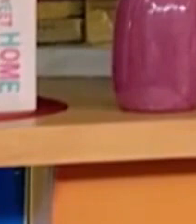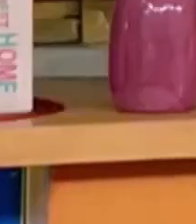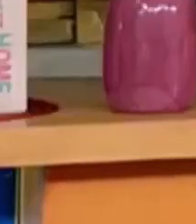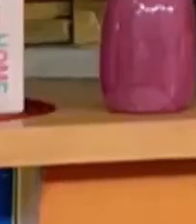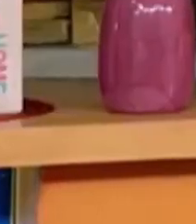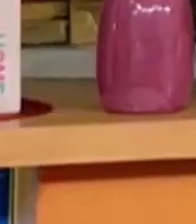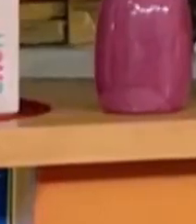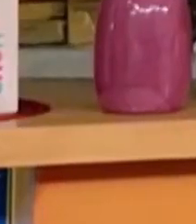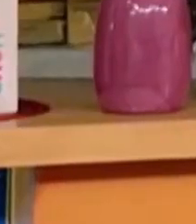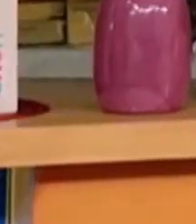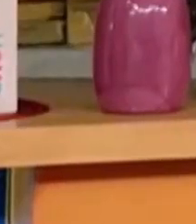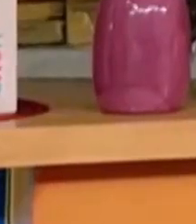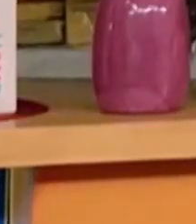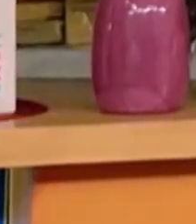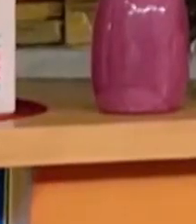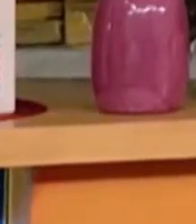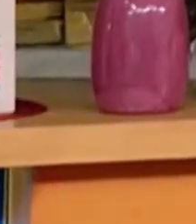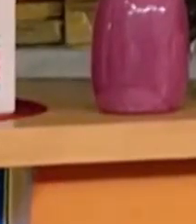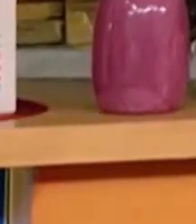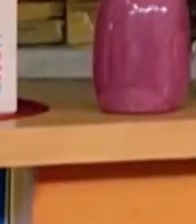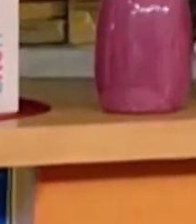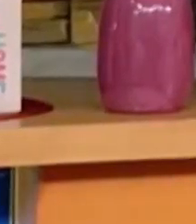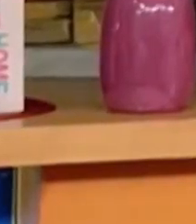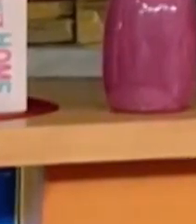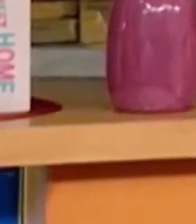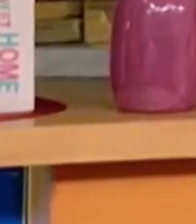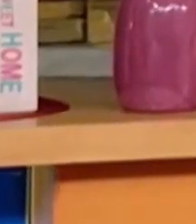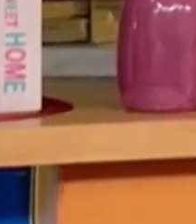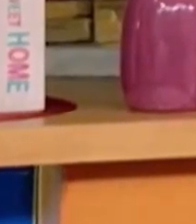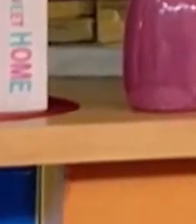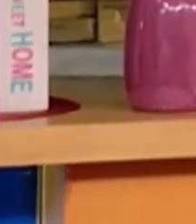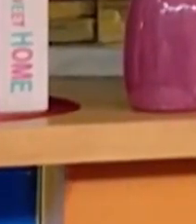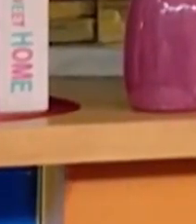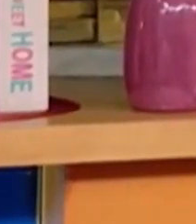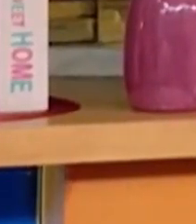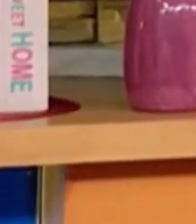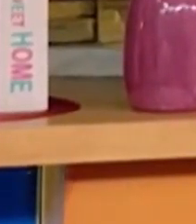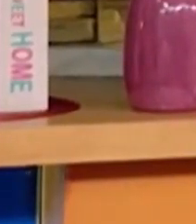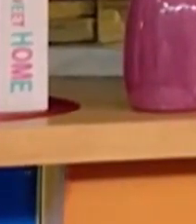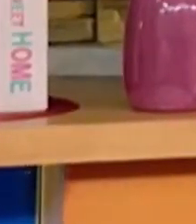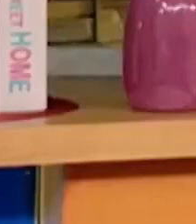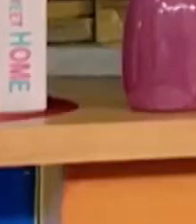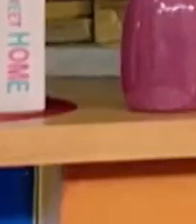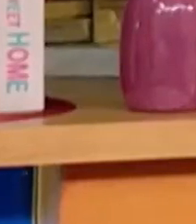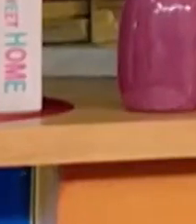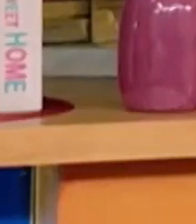ang subscribe button. At sa mga kapuso abroad, maaari kaming masubaybayan